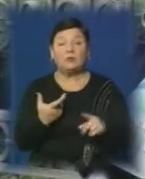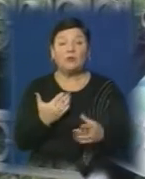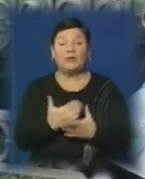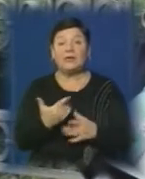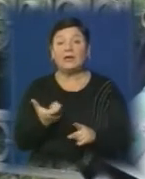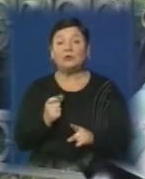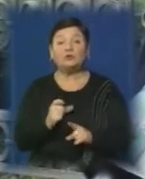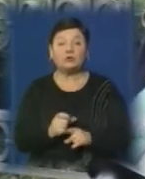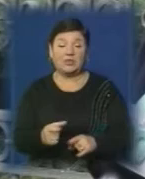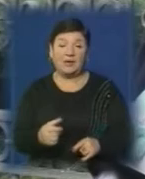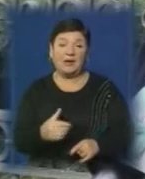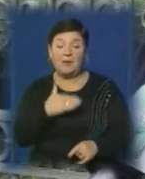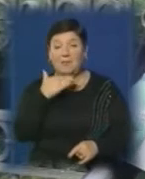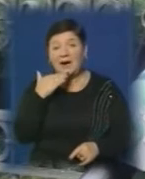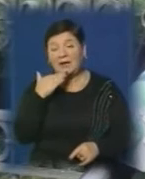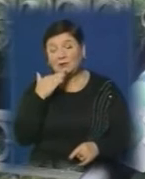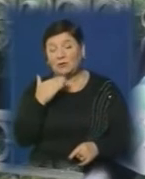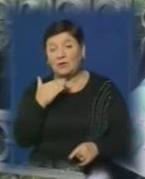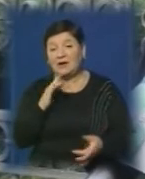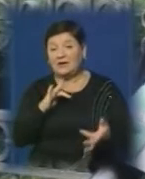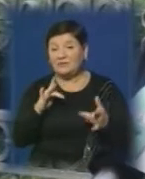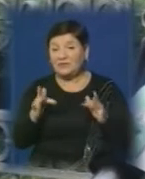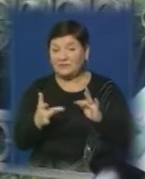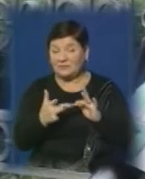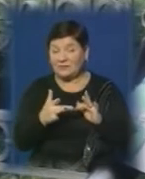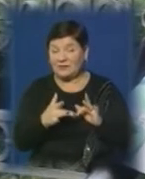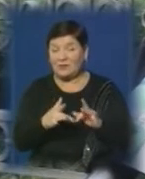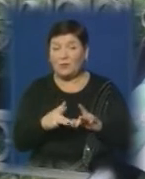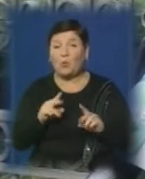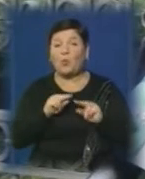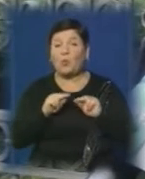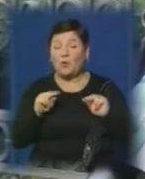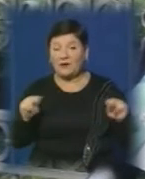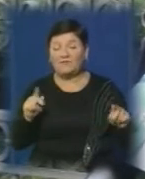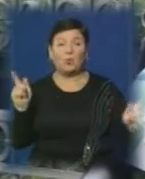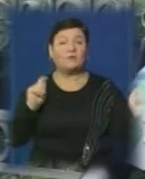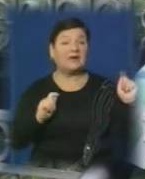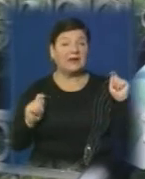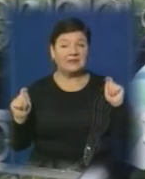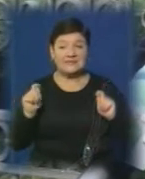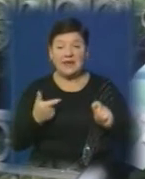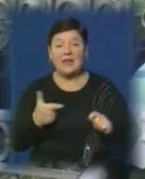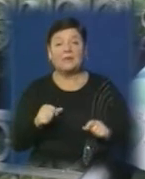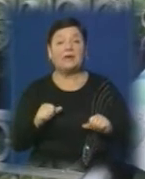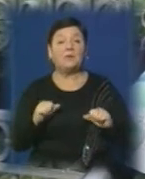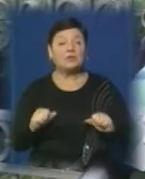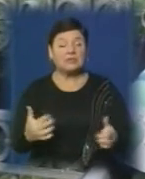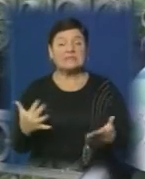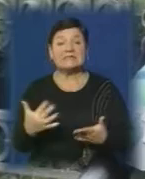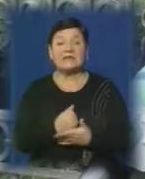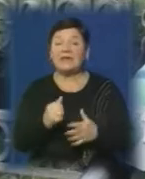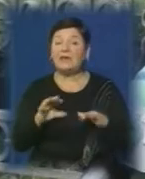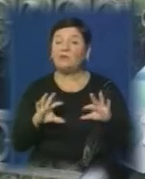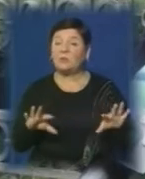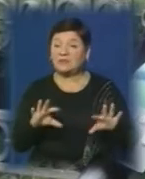багато різноманітних онлайн-уроків, якихось конференцій різноманітних, де можна знайти інформацію.